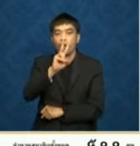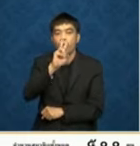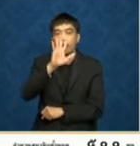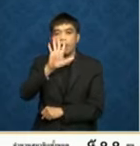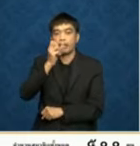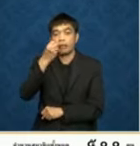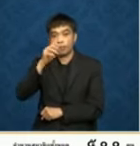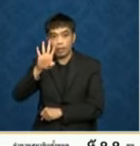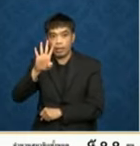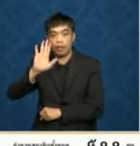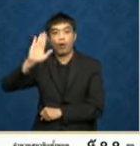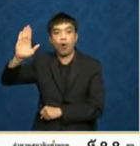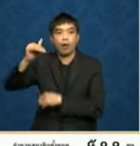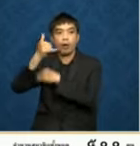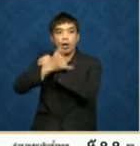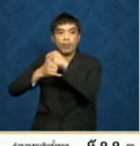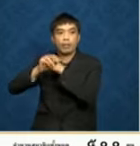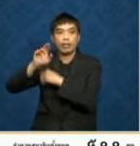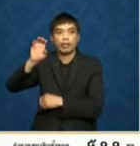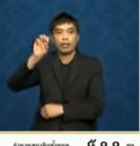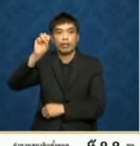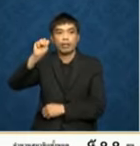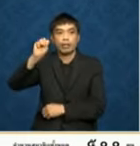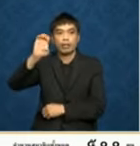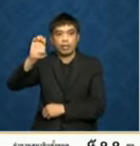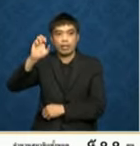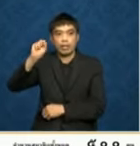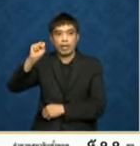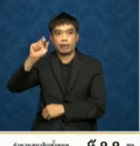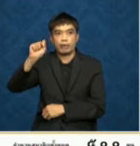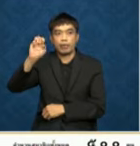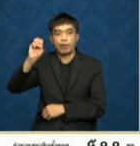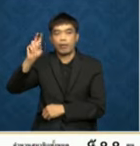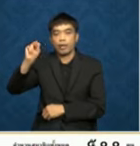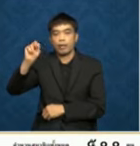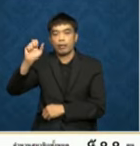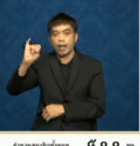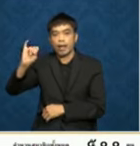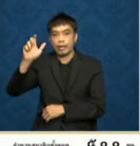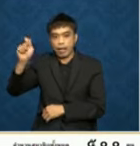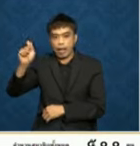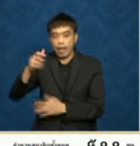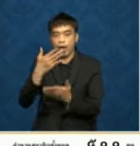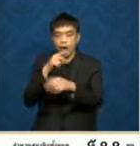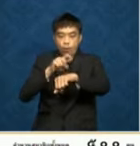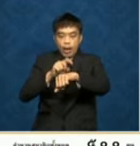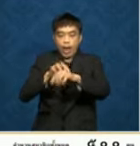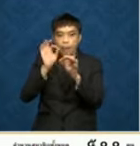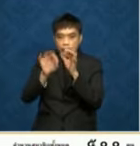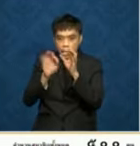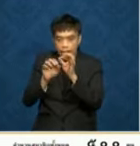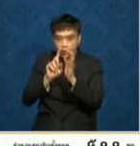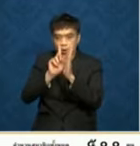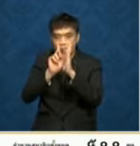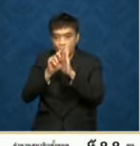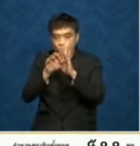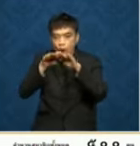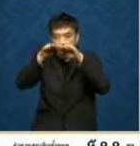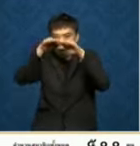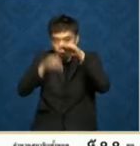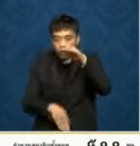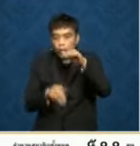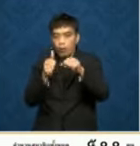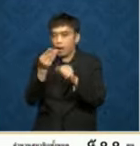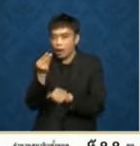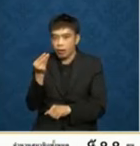อนไนของ Estoniaทำใหประชากรทประเทศสามารประหยัดเวลาไปได้รวมกัน 2,800 ชั่วโมง หอประมาณ 3,2